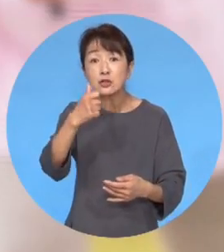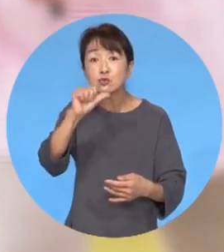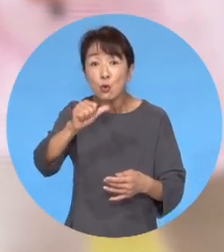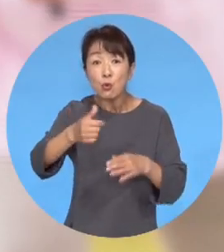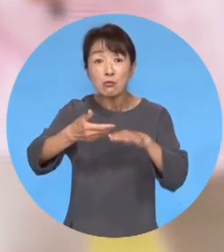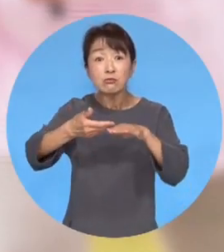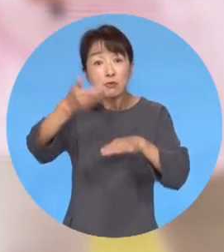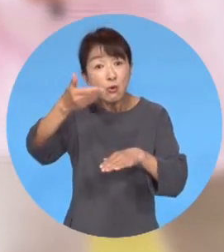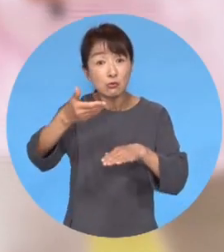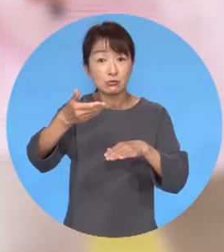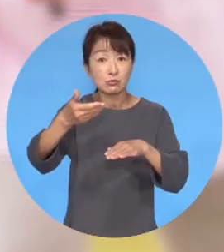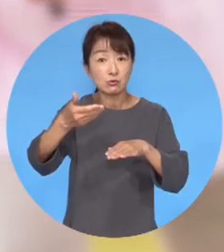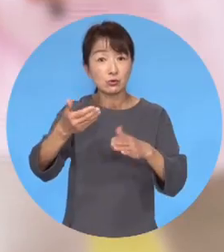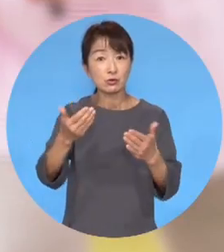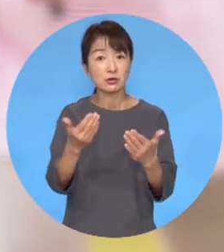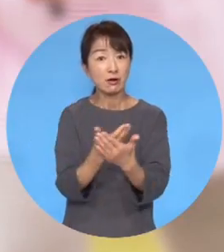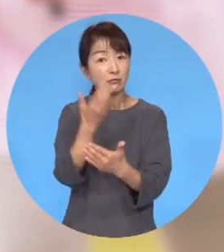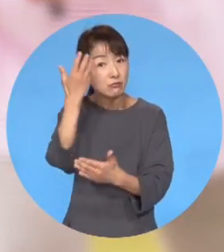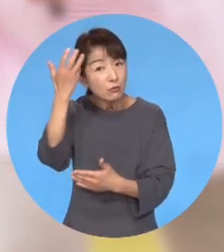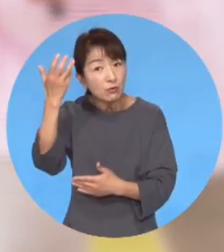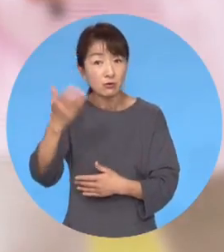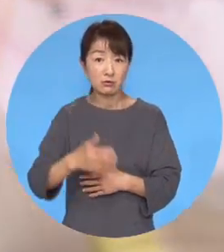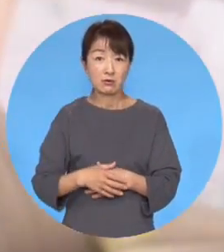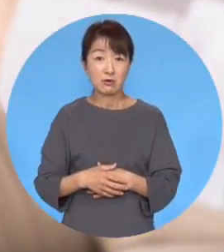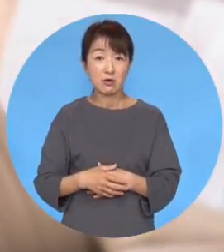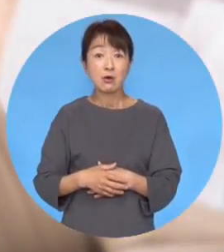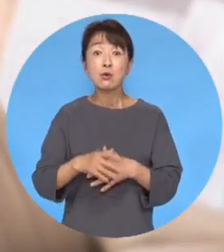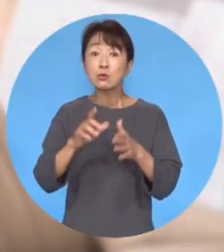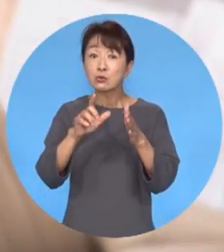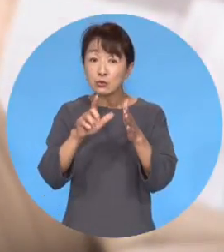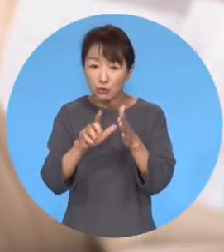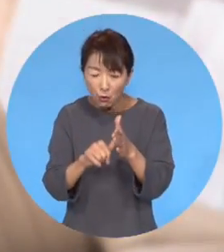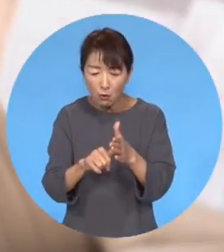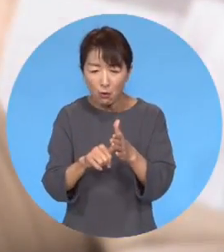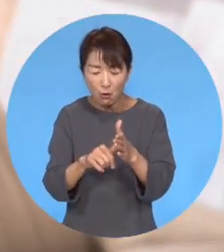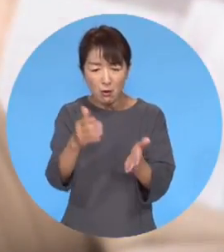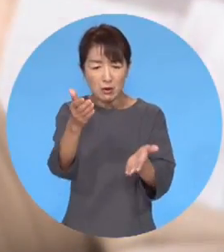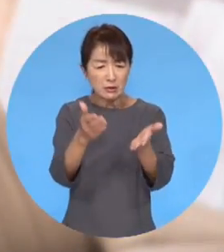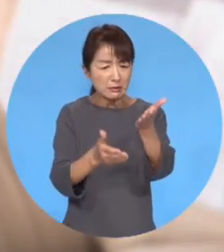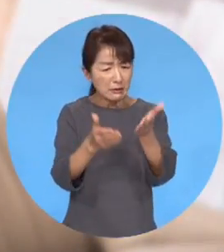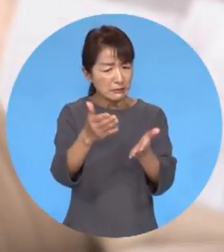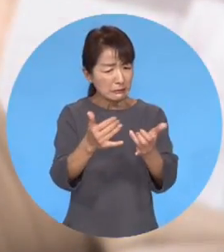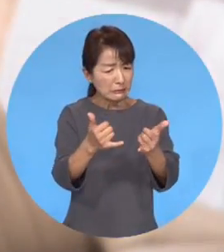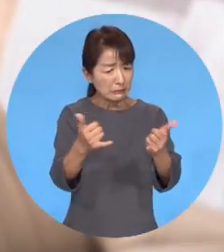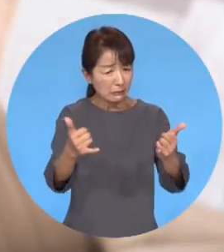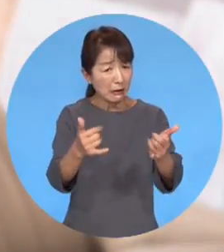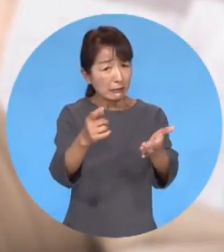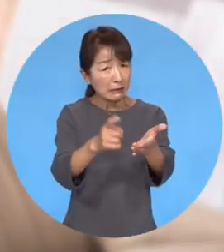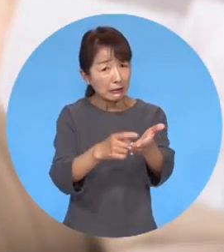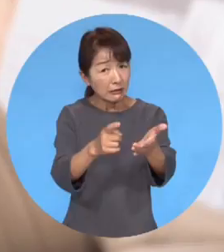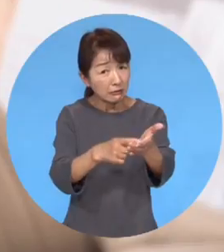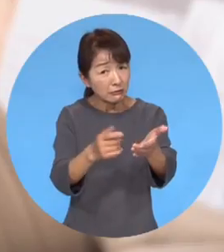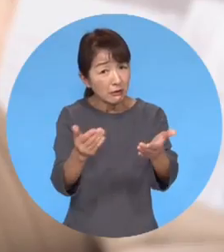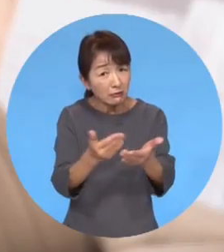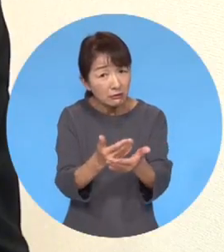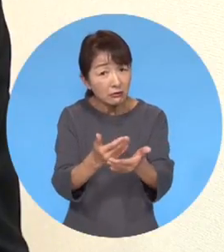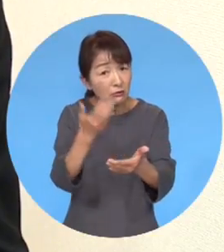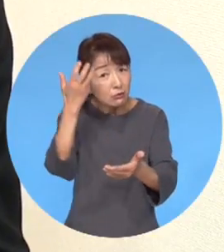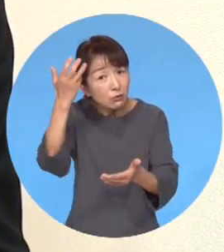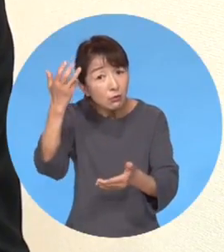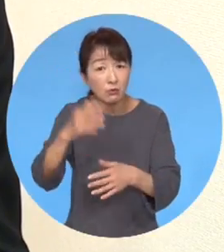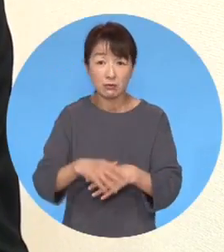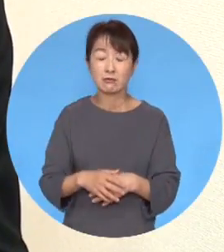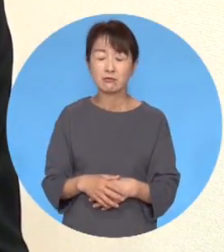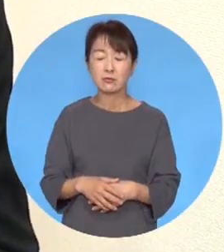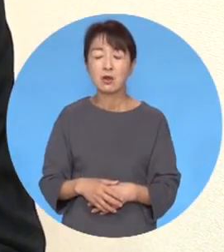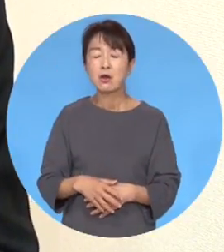こうしたことから今後ますます介護に携わる職員の不足が深刻化すると予想されます。